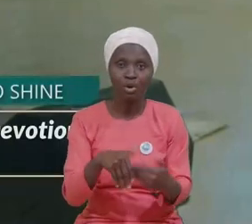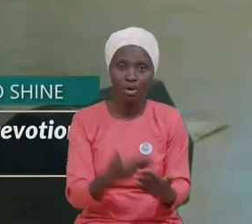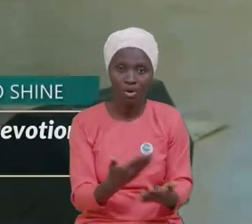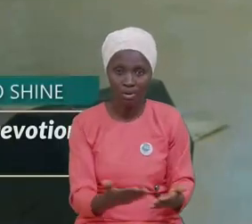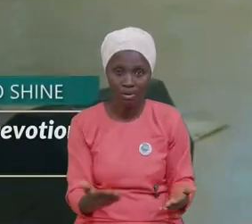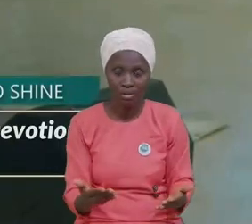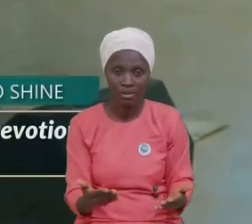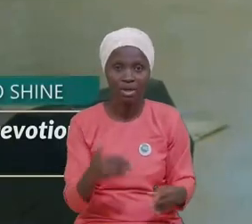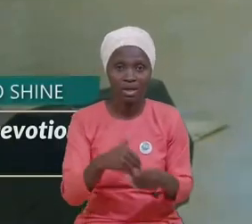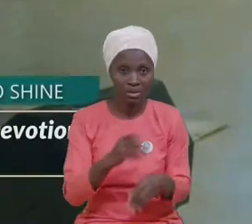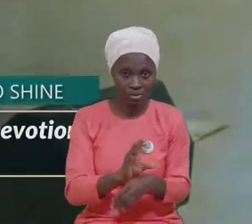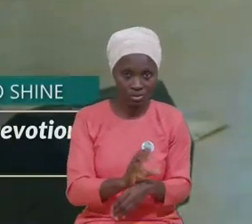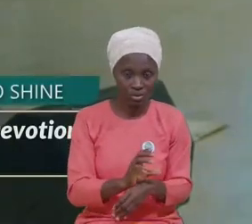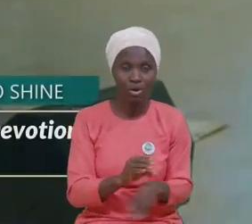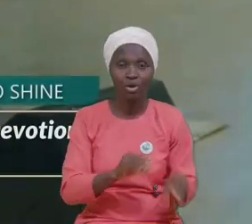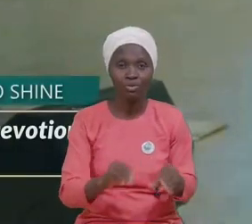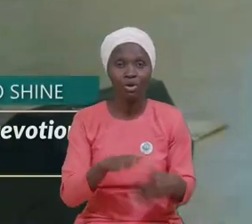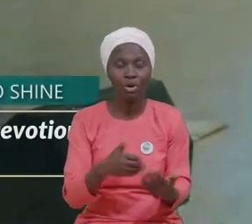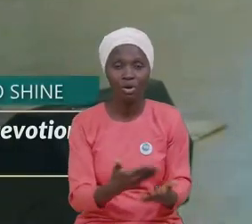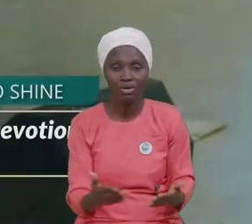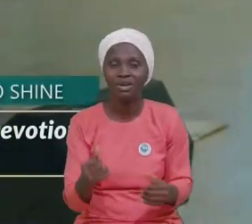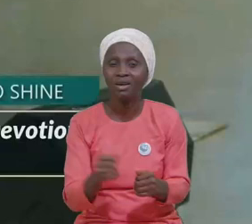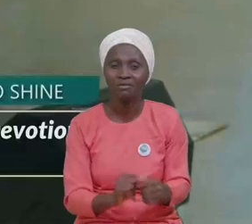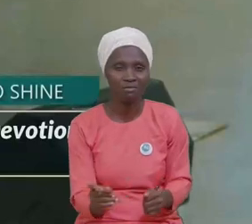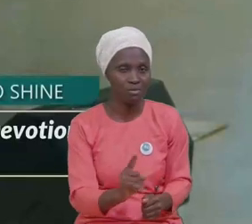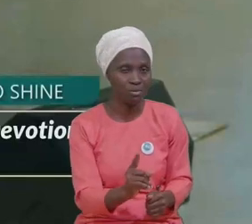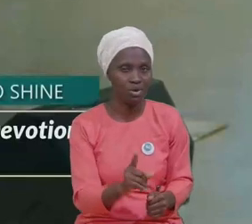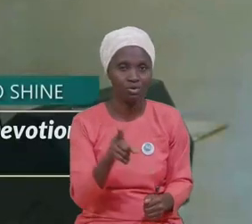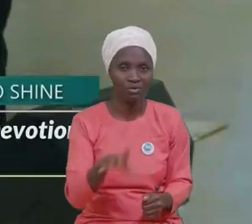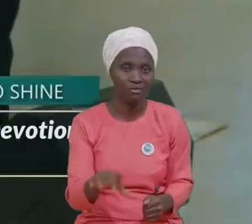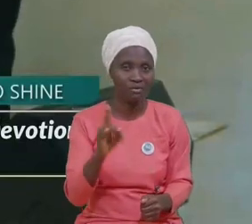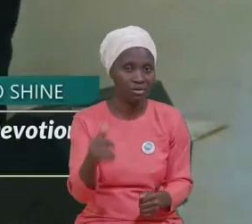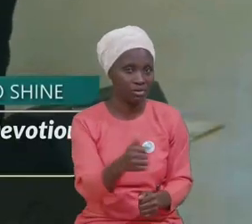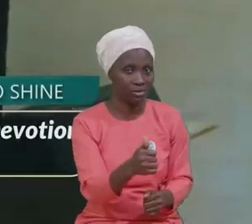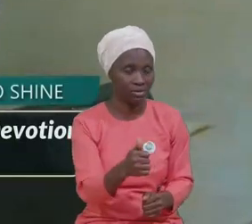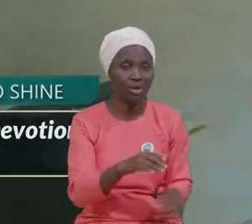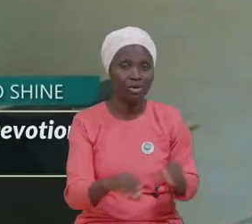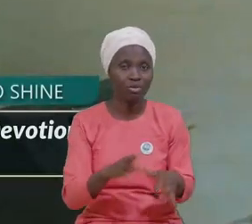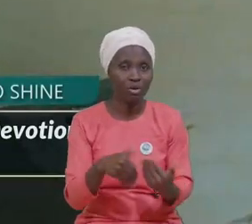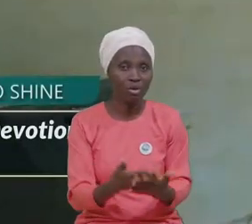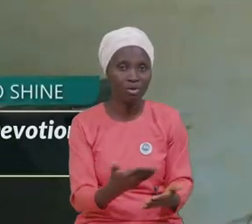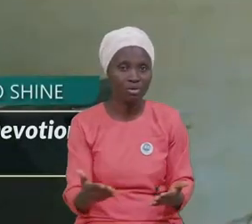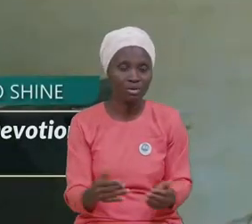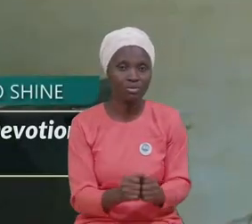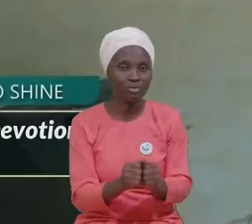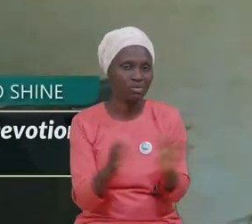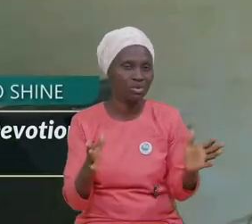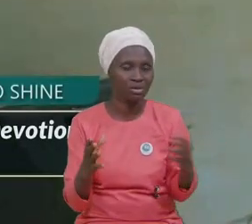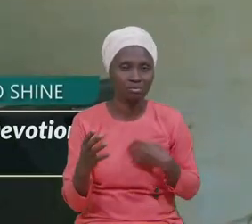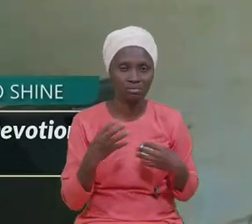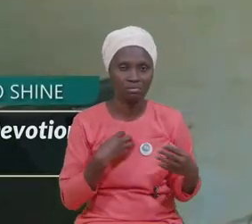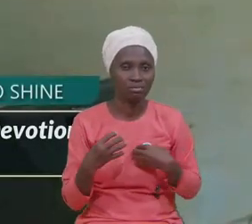choses. À l'église, faites toutes choses. Partout où vous retrouvez, faites toutes choses sans